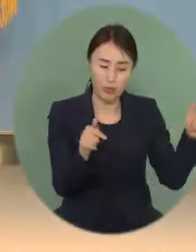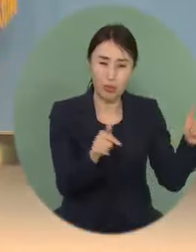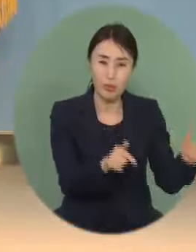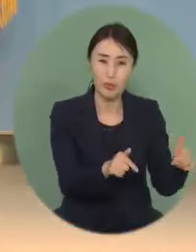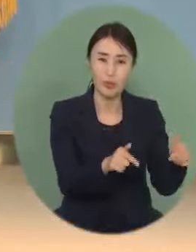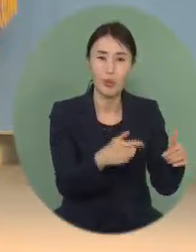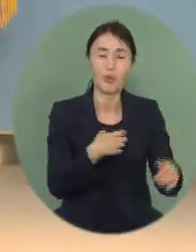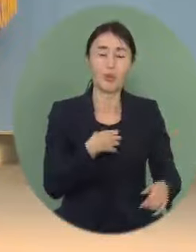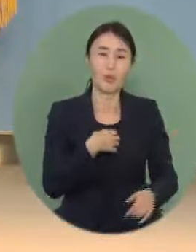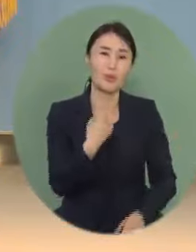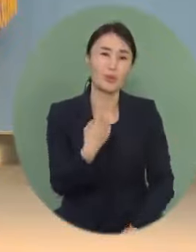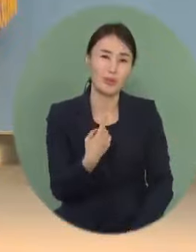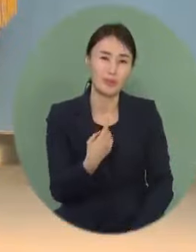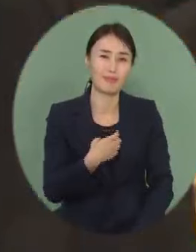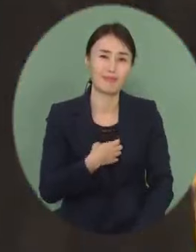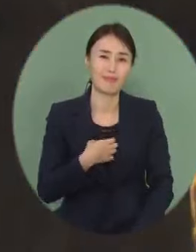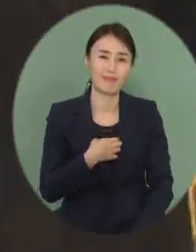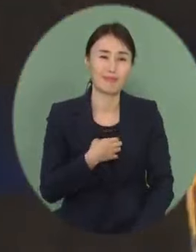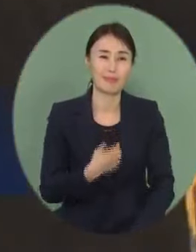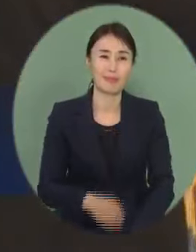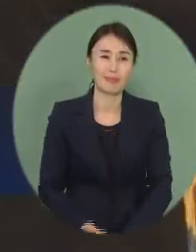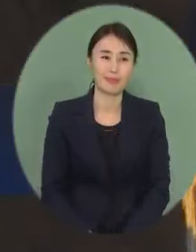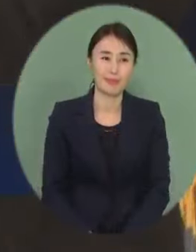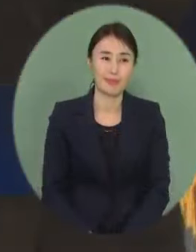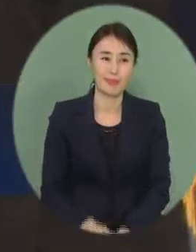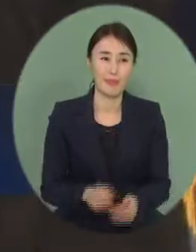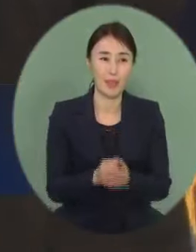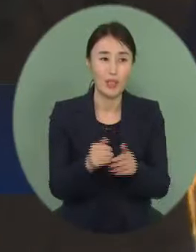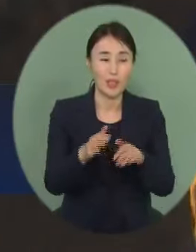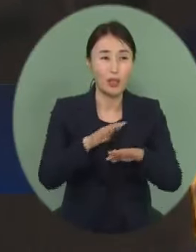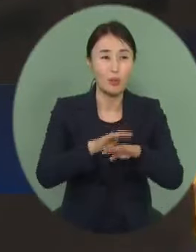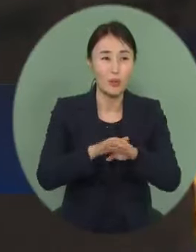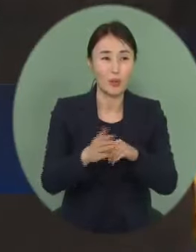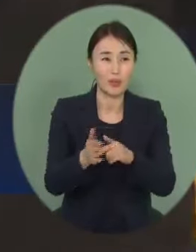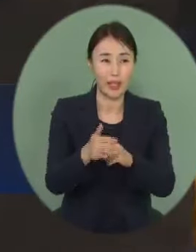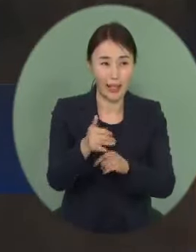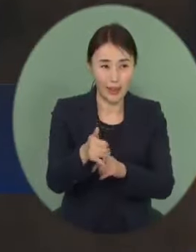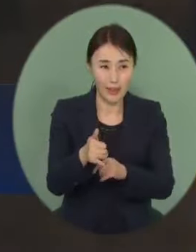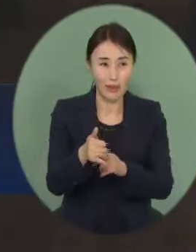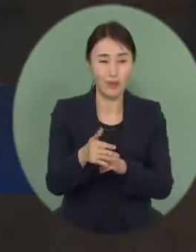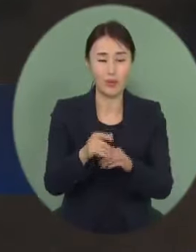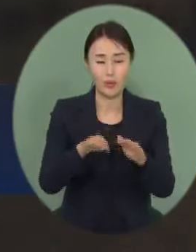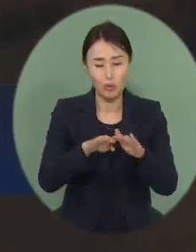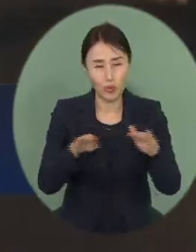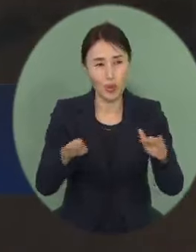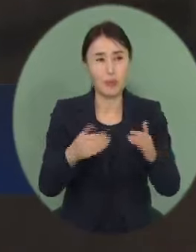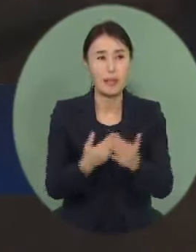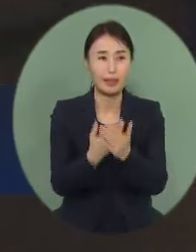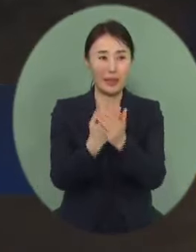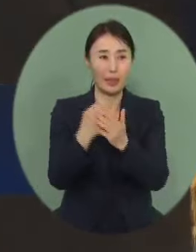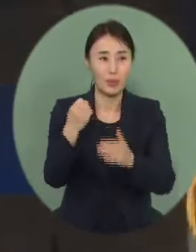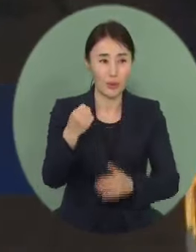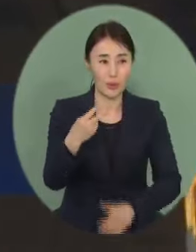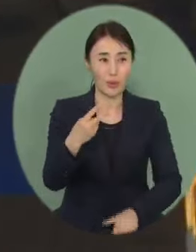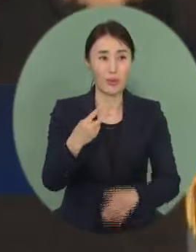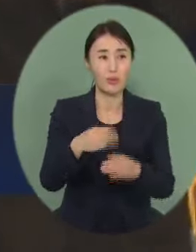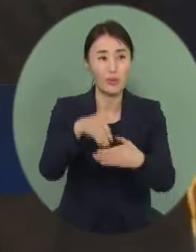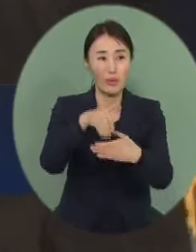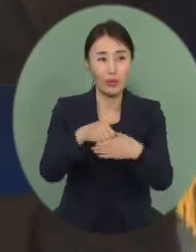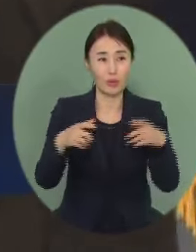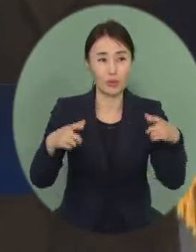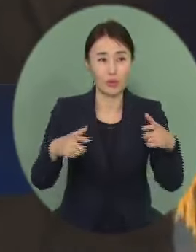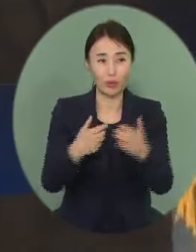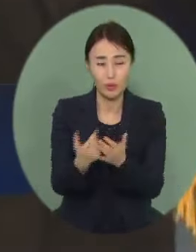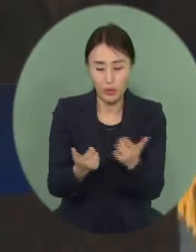것이라는 우려도 나오고 있습니다 농산촌의 대표성 지역의 균형 발전 그리고 선거구